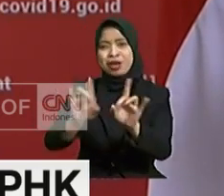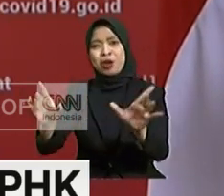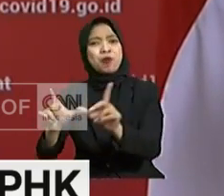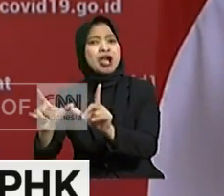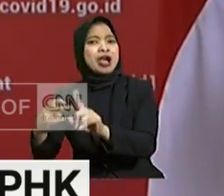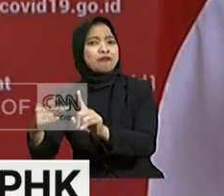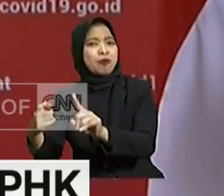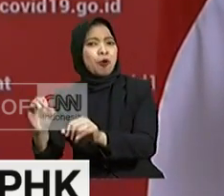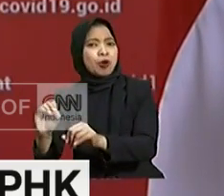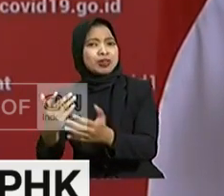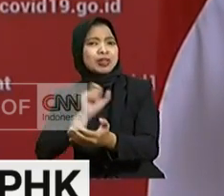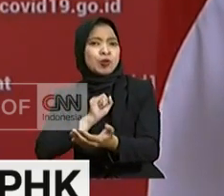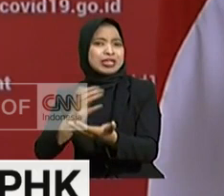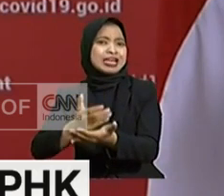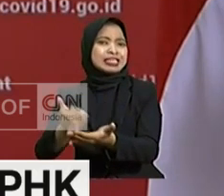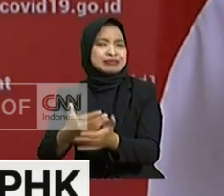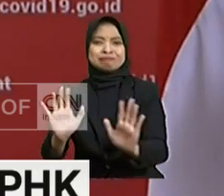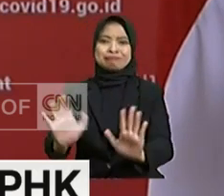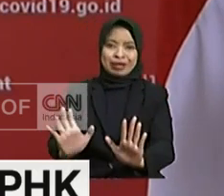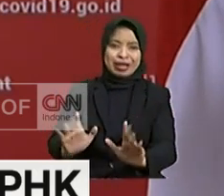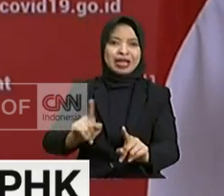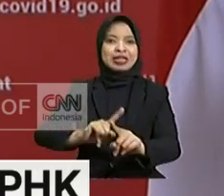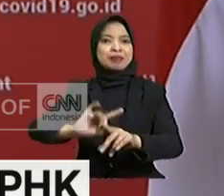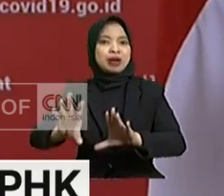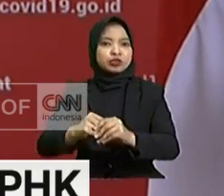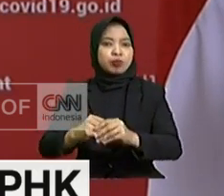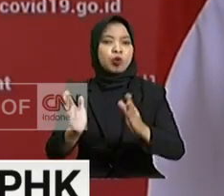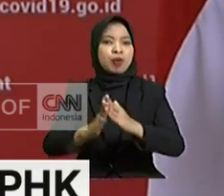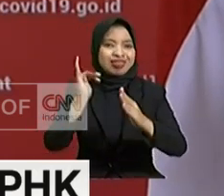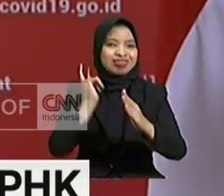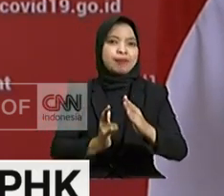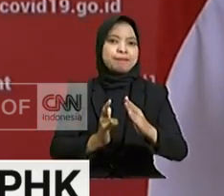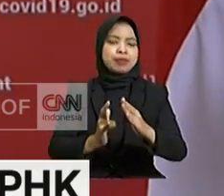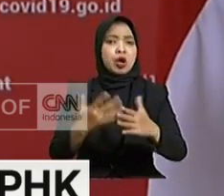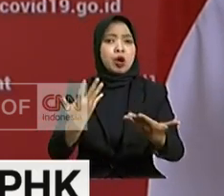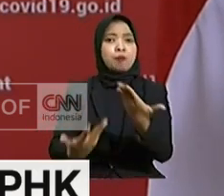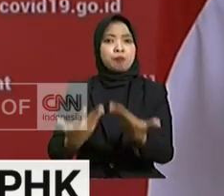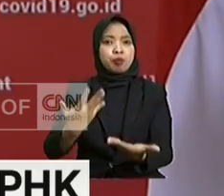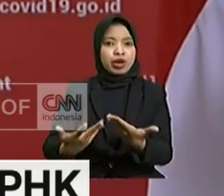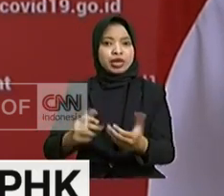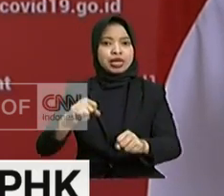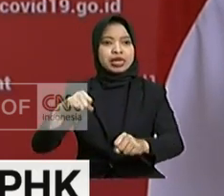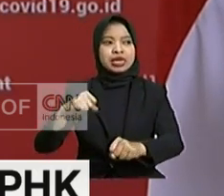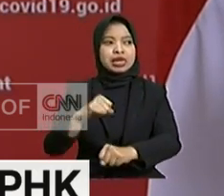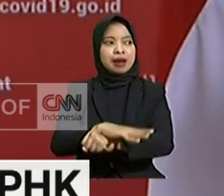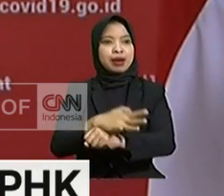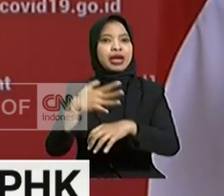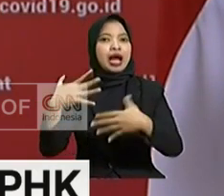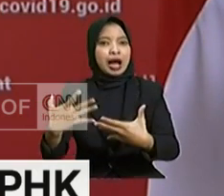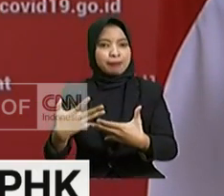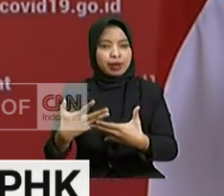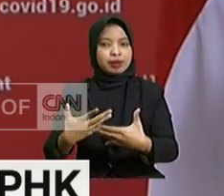didalamnya terkait dengan definisi dirumahkan yang berpotensi berdampak pada pengurangan